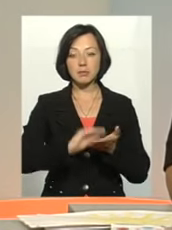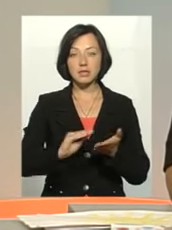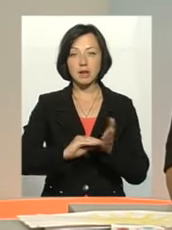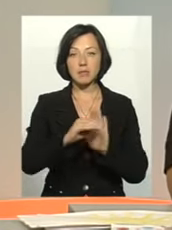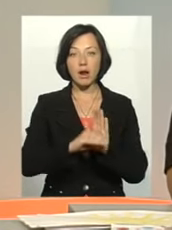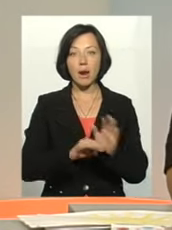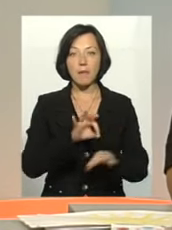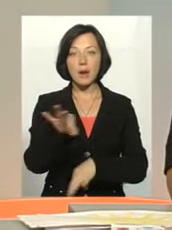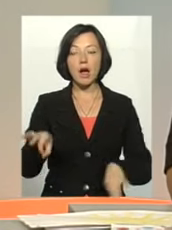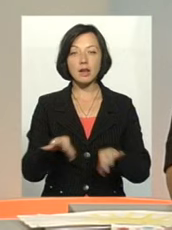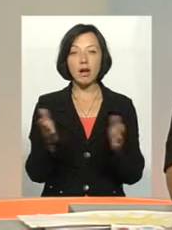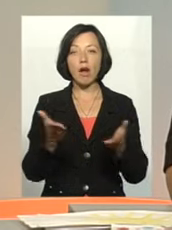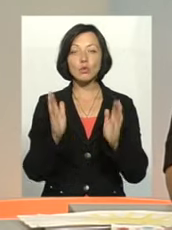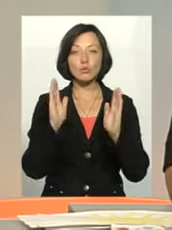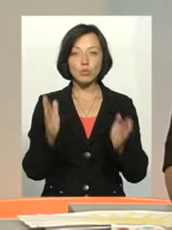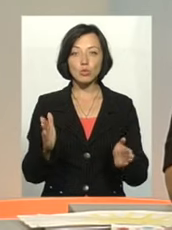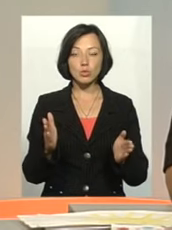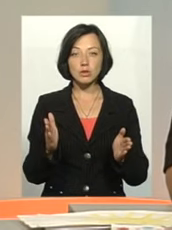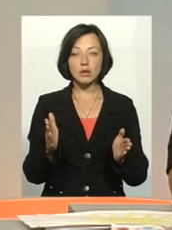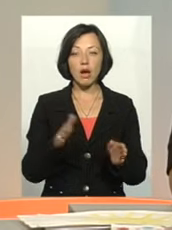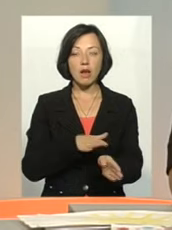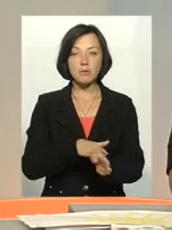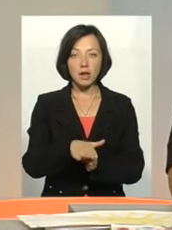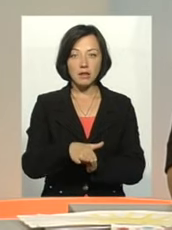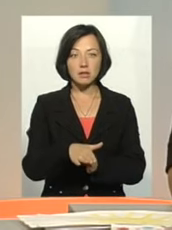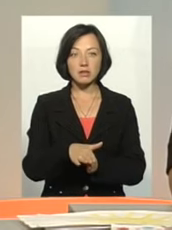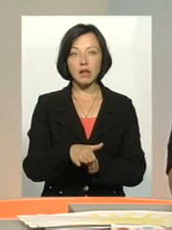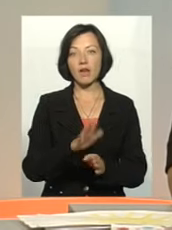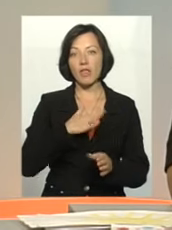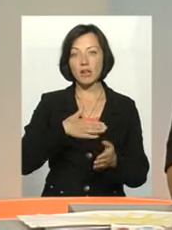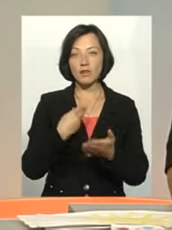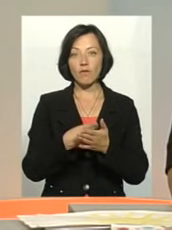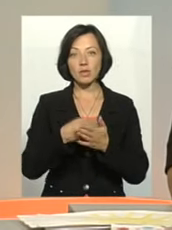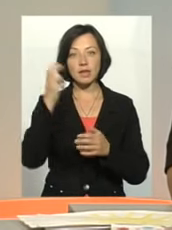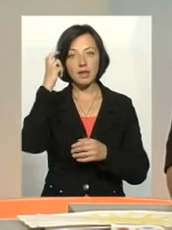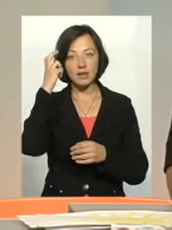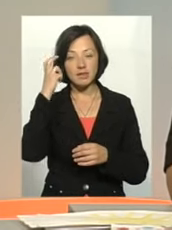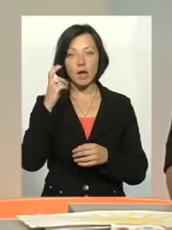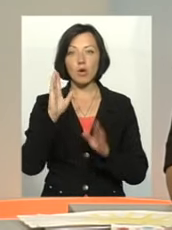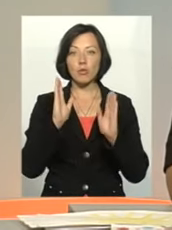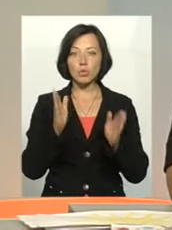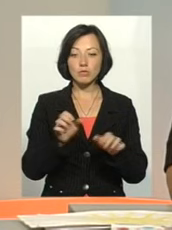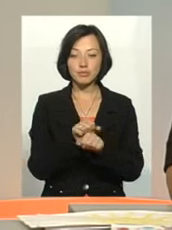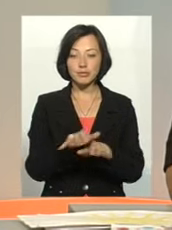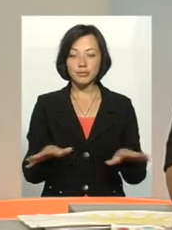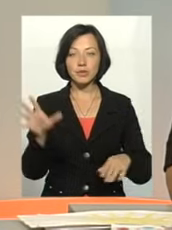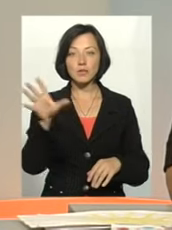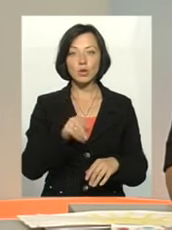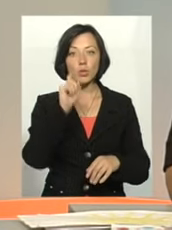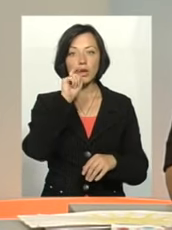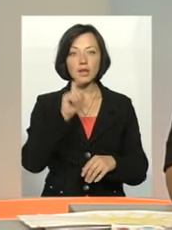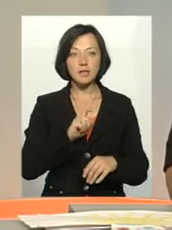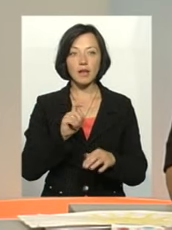и проекты, которые будут первоначально осуществляться, так как наш фонд киевский в Киеве, а потом они будут идти по всей Украине.